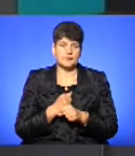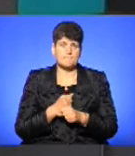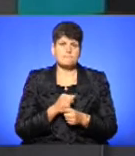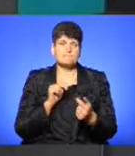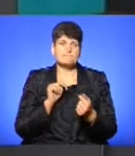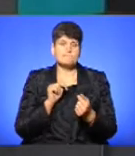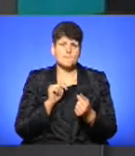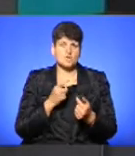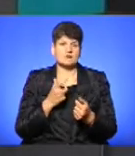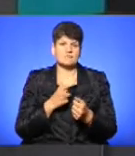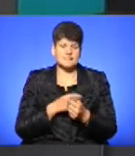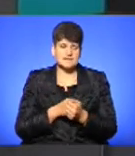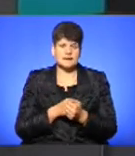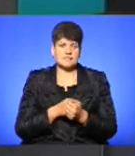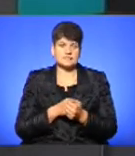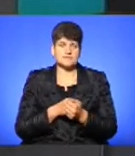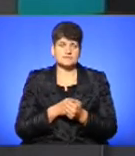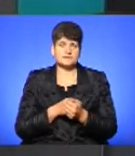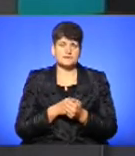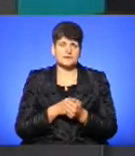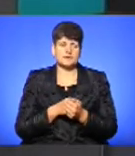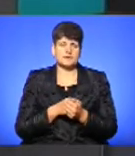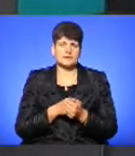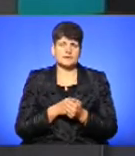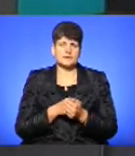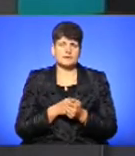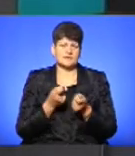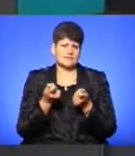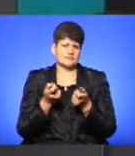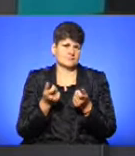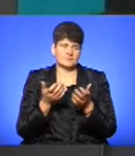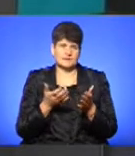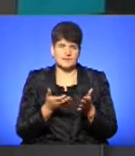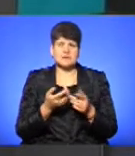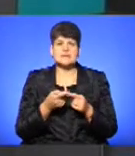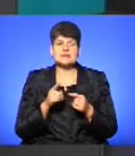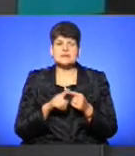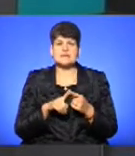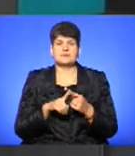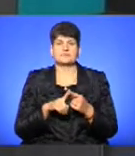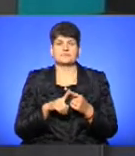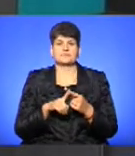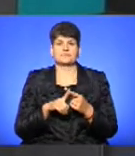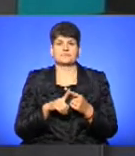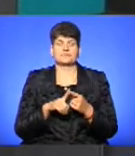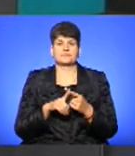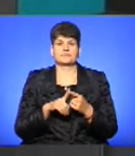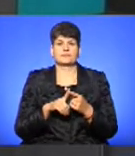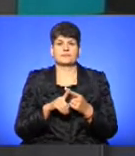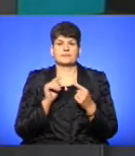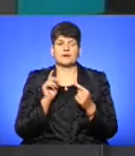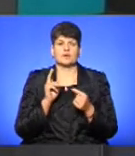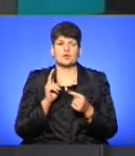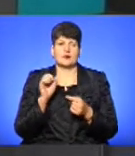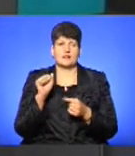Протипоказів до вакцинації проти грипу, вони надзвичайно мізерні. Це, перш за все, реакція на компоненти,